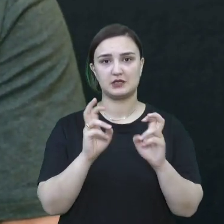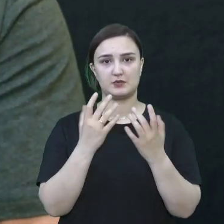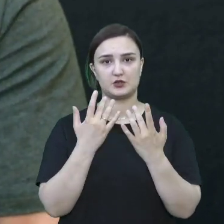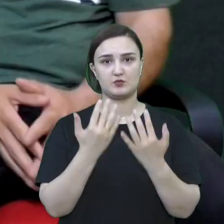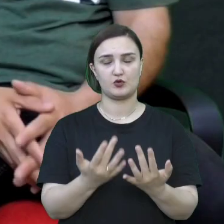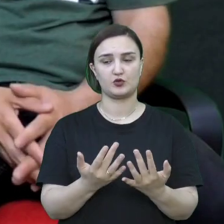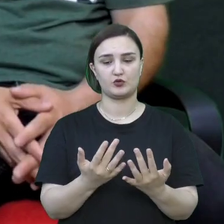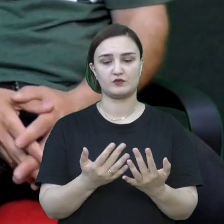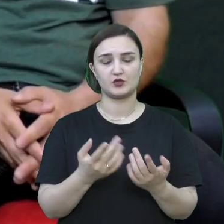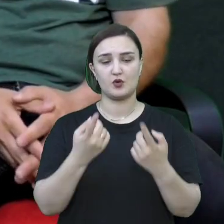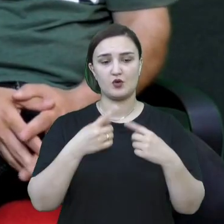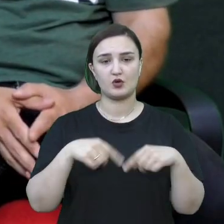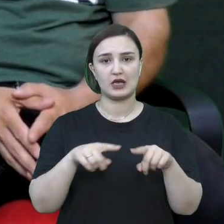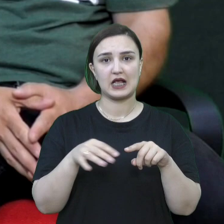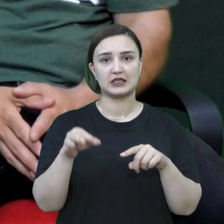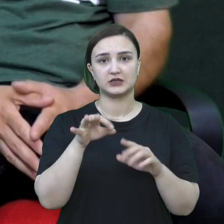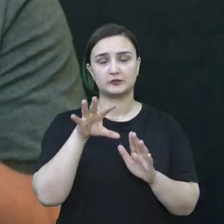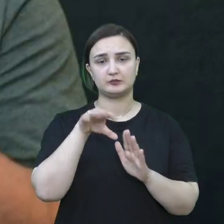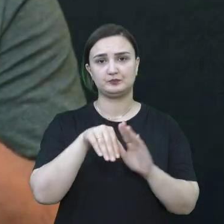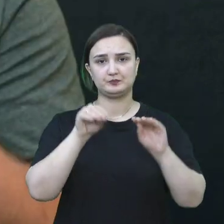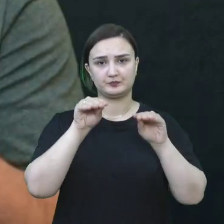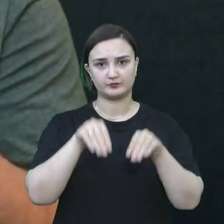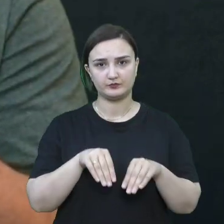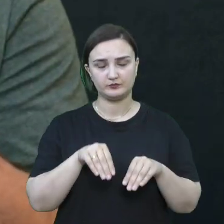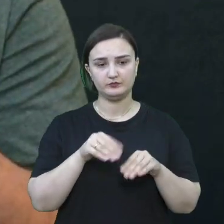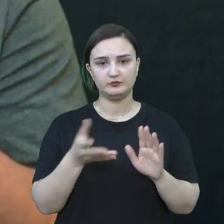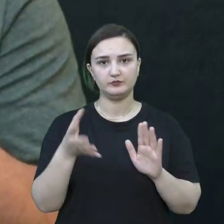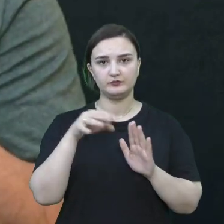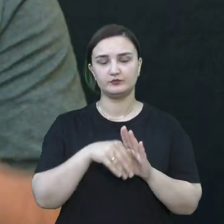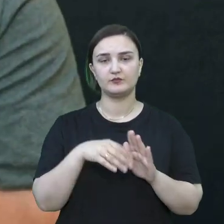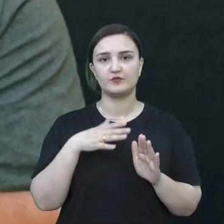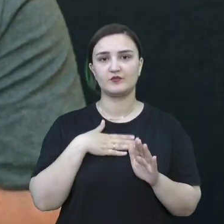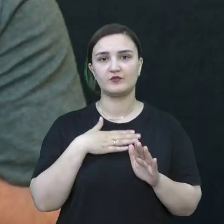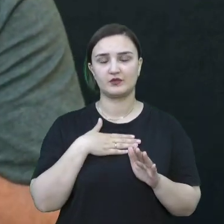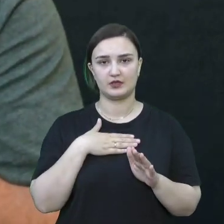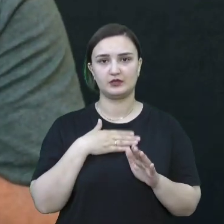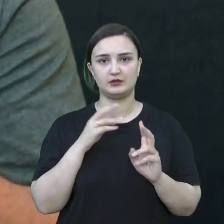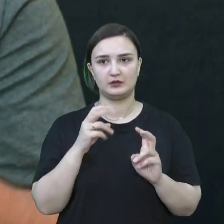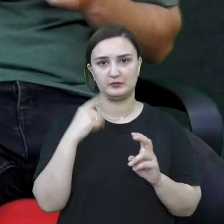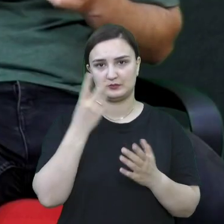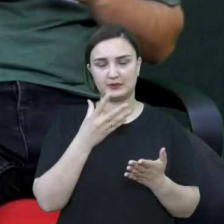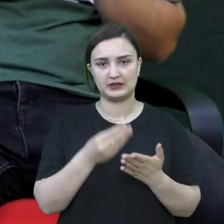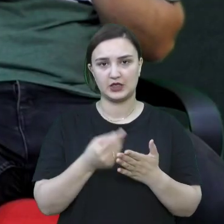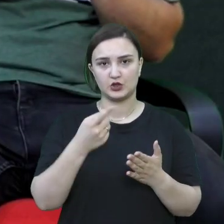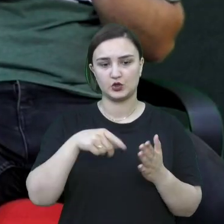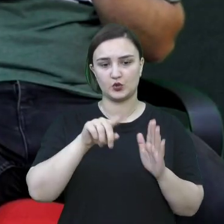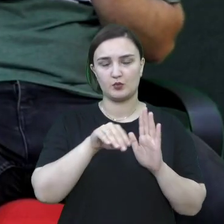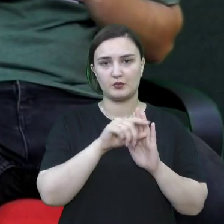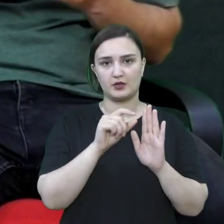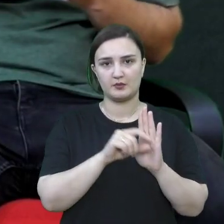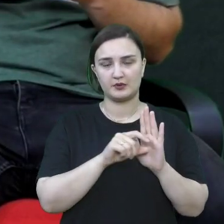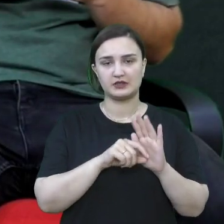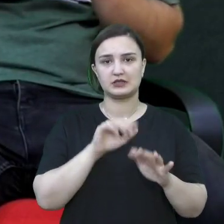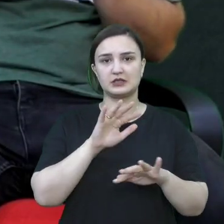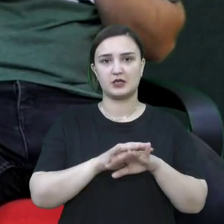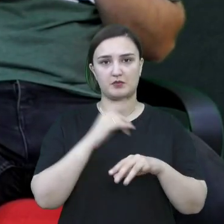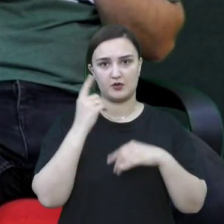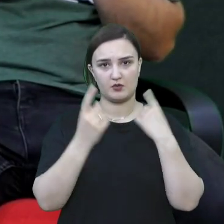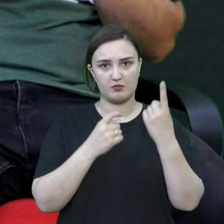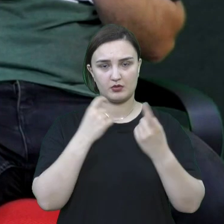მოითხოვს. ორგანიზაციებში მუშავდება და თავს იყრის ჩვენი სახელები, პირადი ნომრები, საბანკო